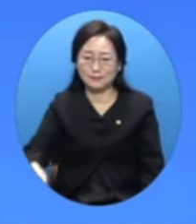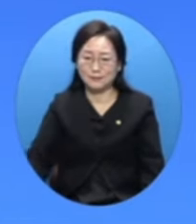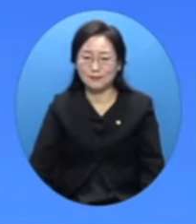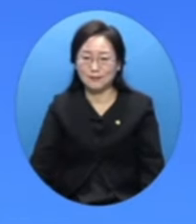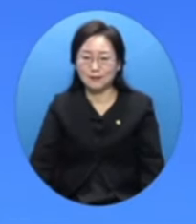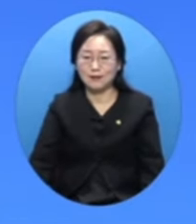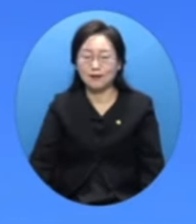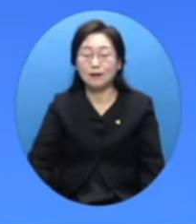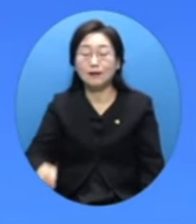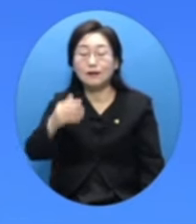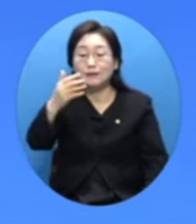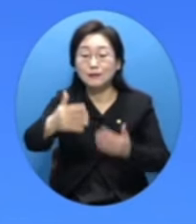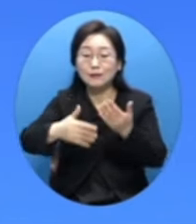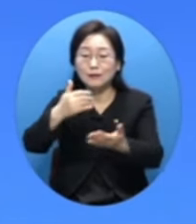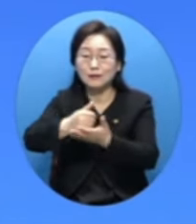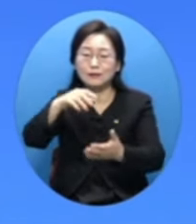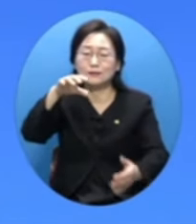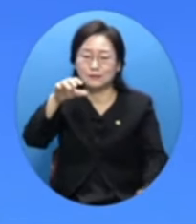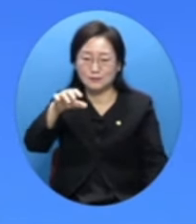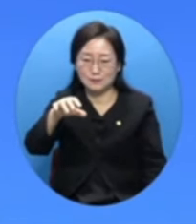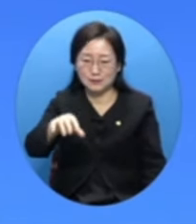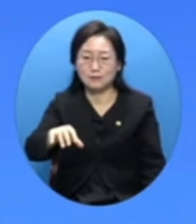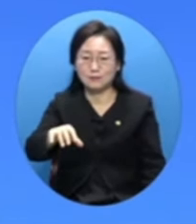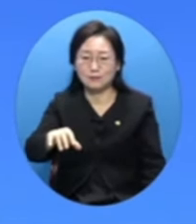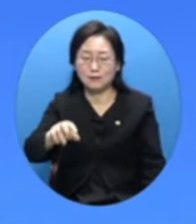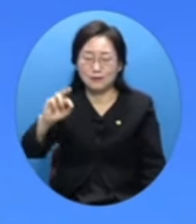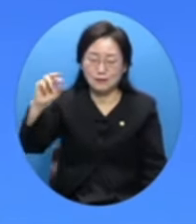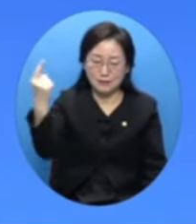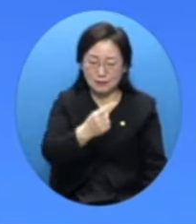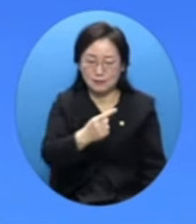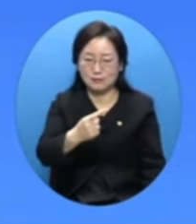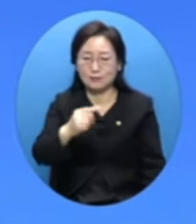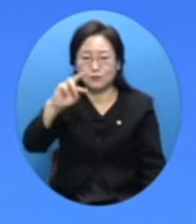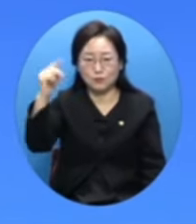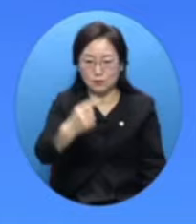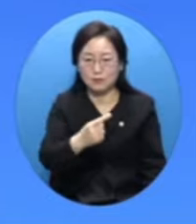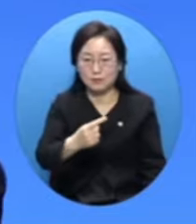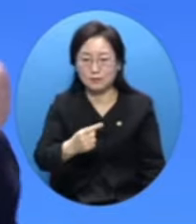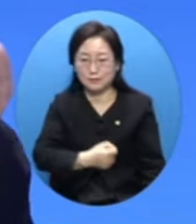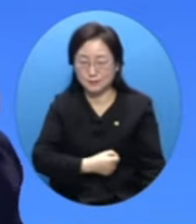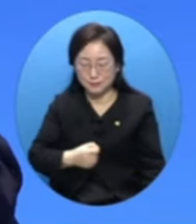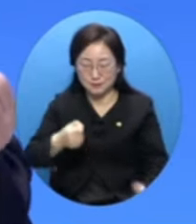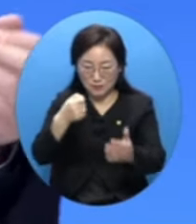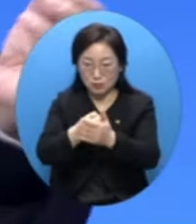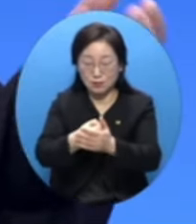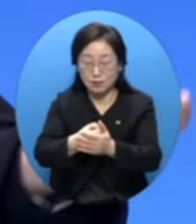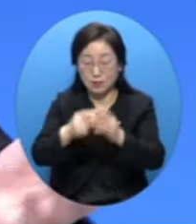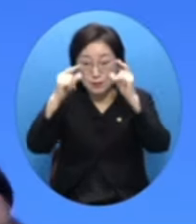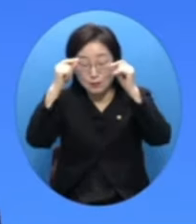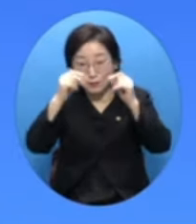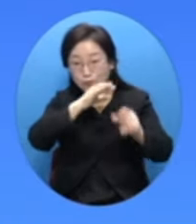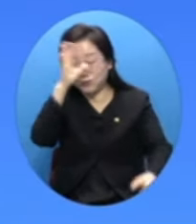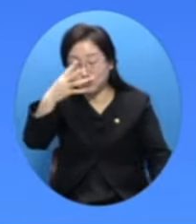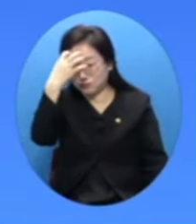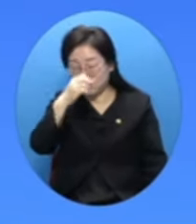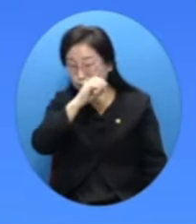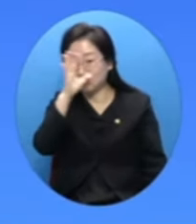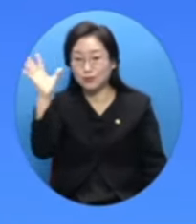그날로 하나님께 다시 헌신하기로 결심했더니 불면증도 사라지고 우울증도 사라지고